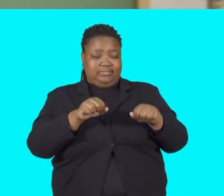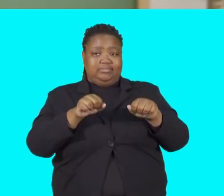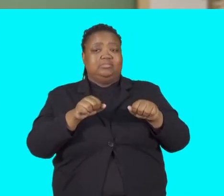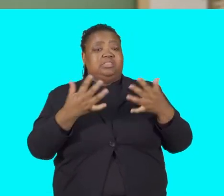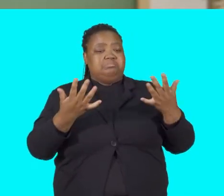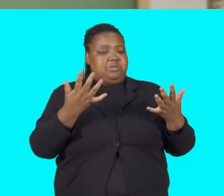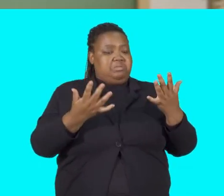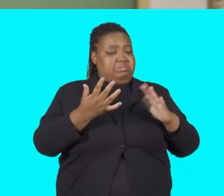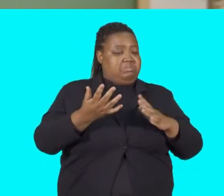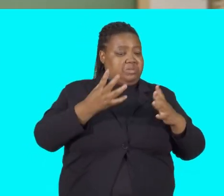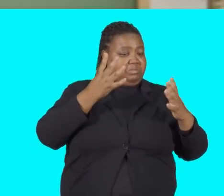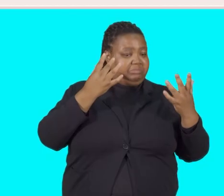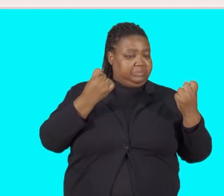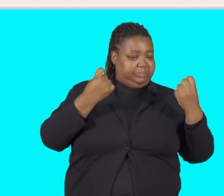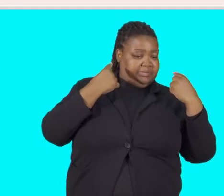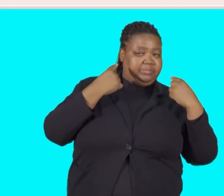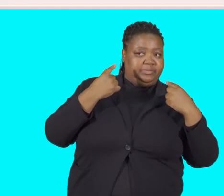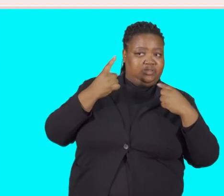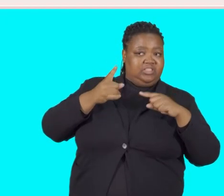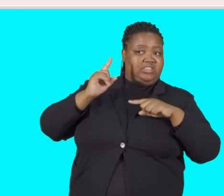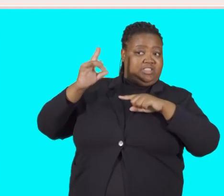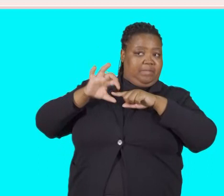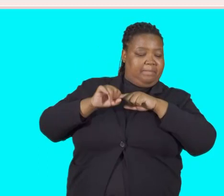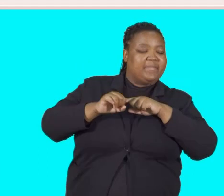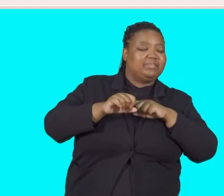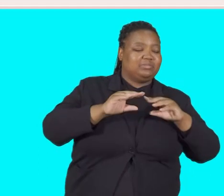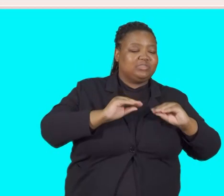ezingenzekanga bakwazi ukuzilungisa ngexesha.